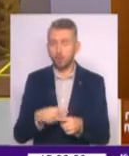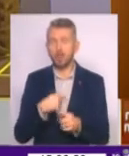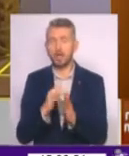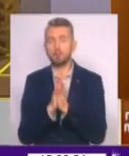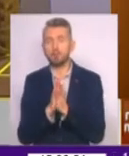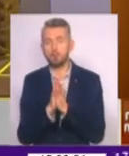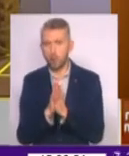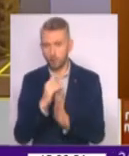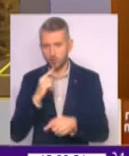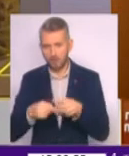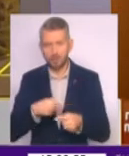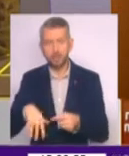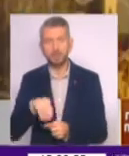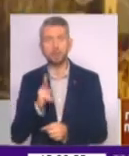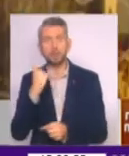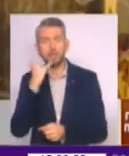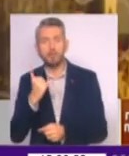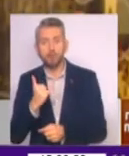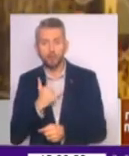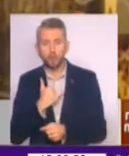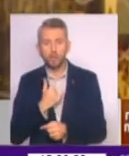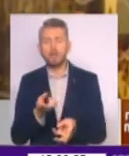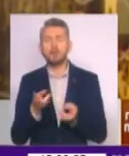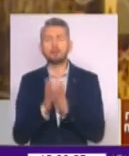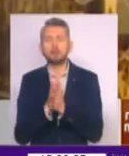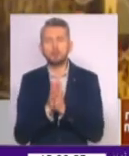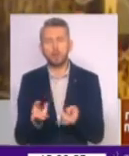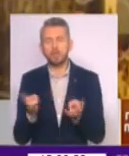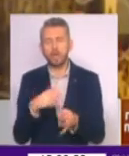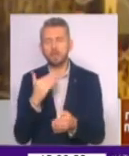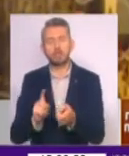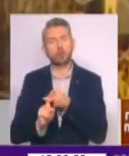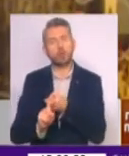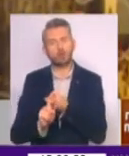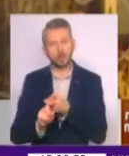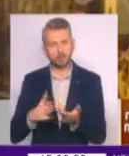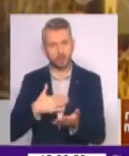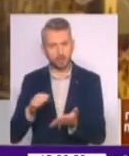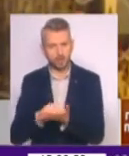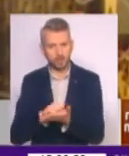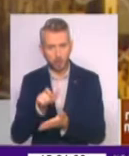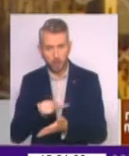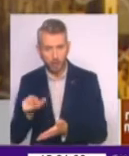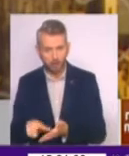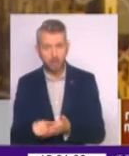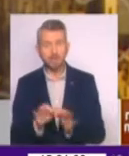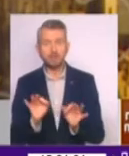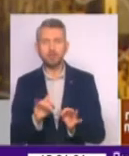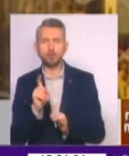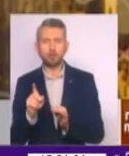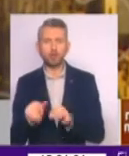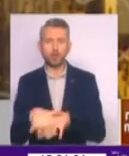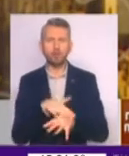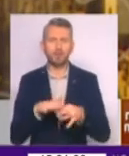прошу зазвичай всіх, хто до нас телефонує, залишати обов'язково ваші контакти редактора, тому що дійсно, звичайно, з громадськими